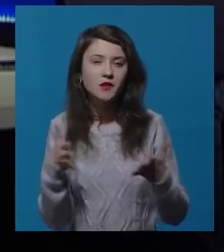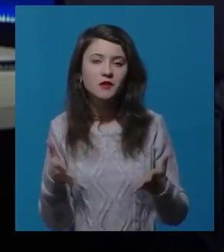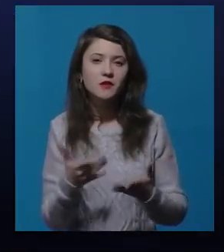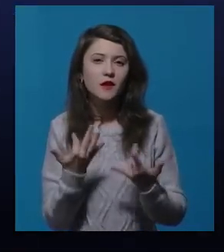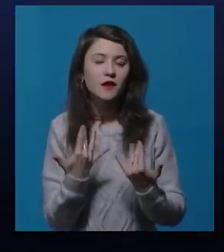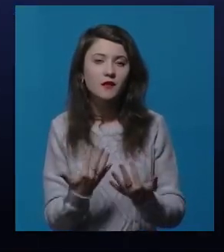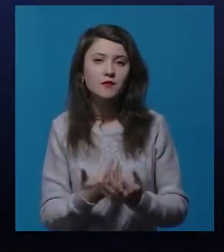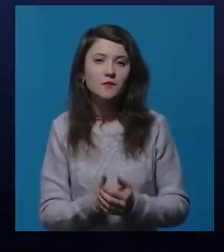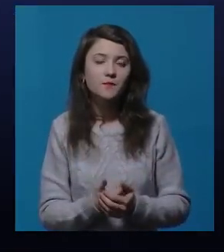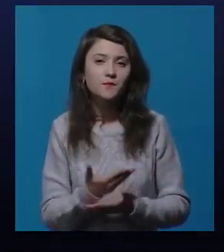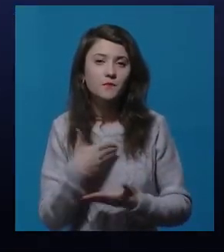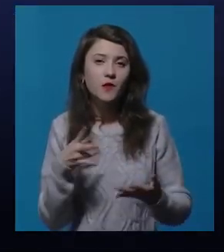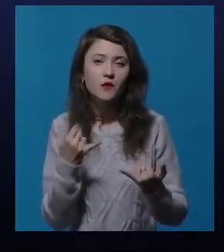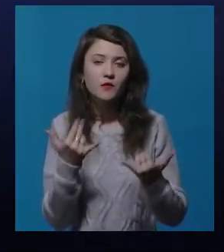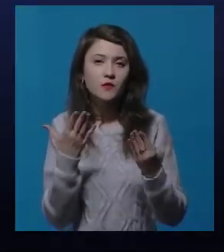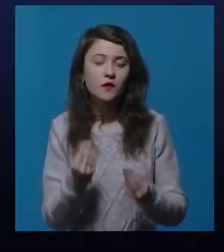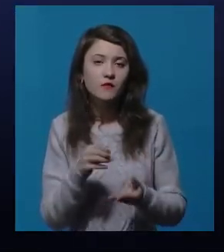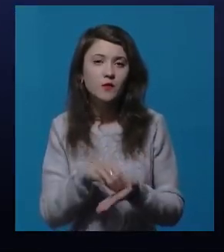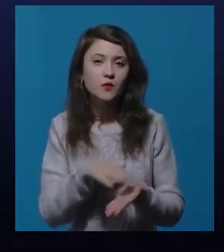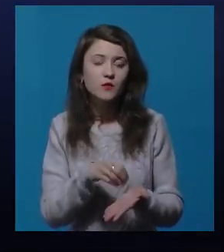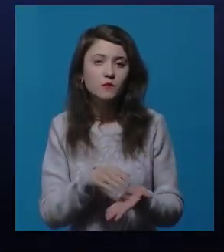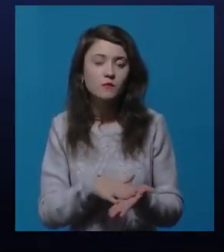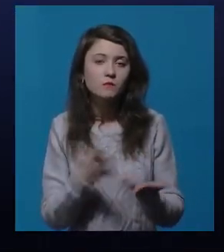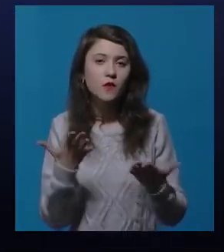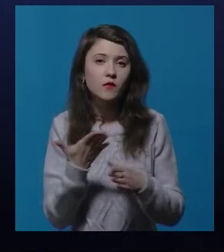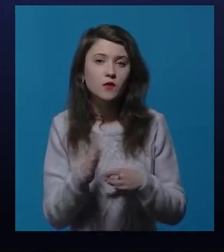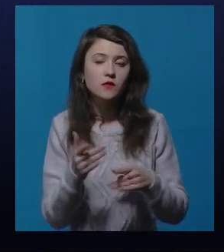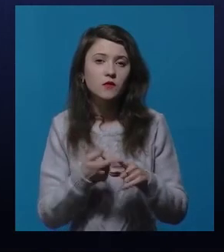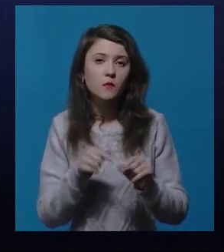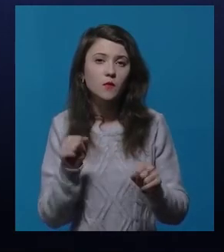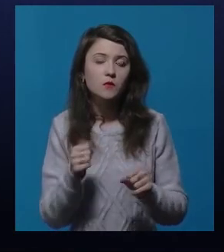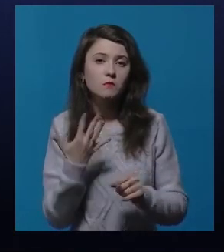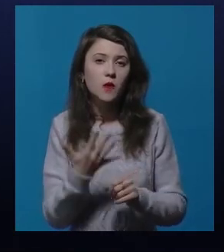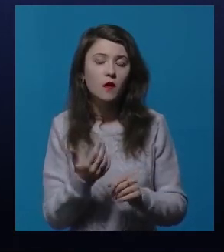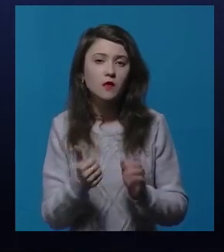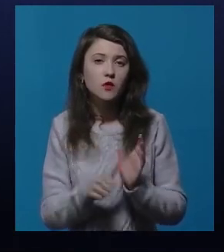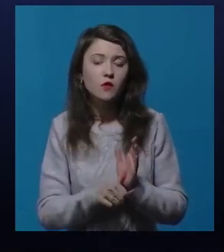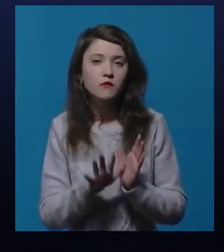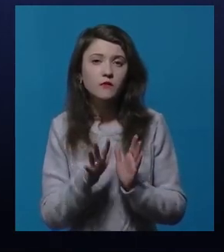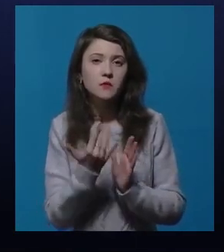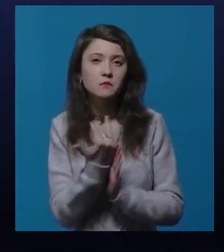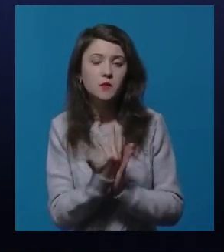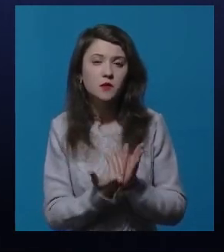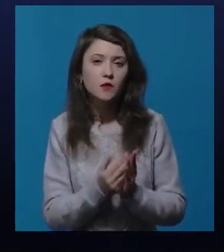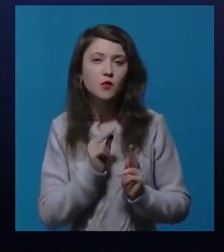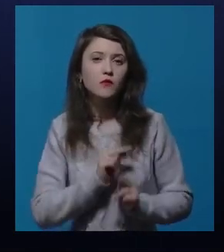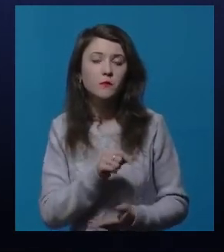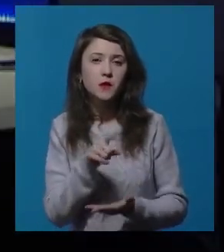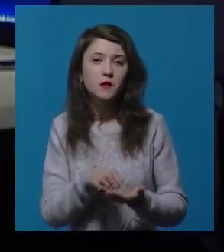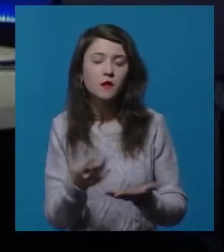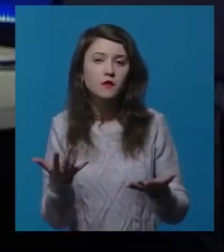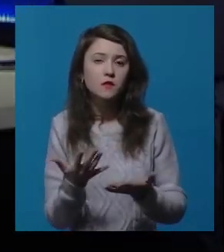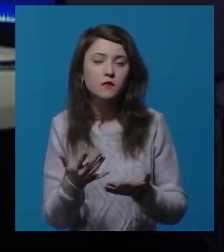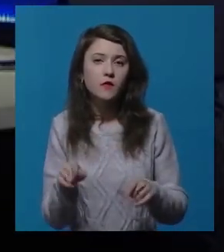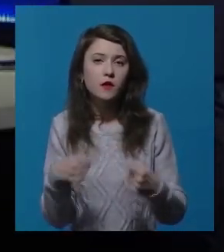кількість. Ми і на сьогоднішній день фіксуємо певну частину, це можливо там п'ятий, шостий в списку трудові питання, які виникають у людей,